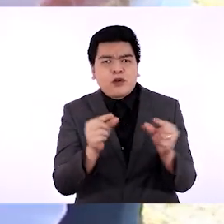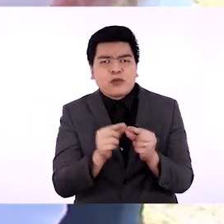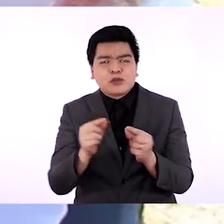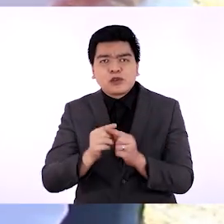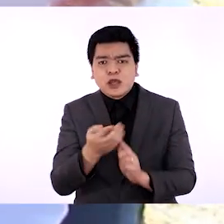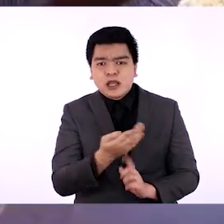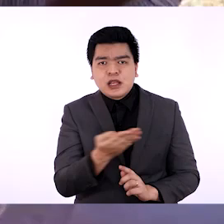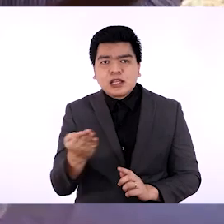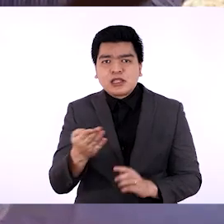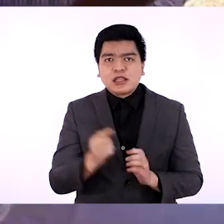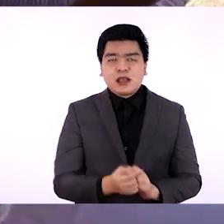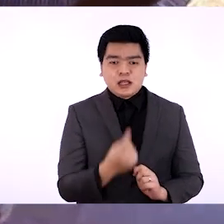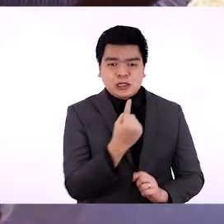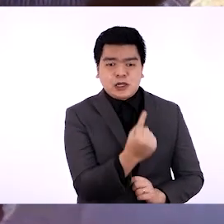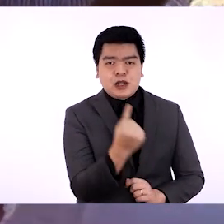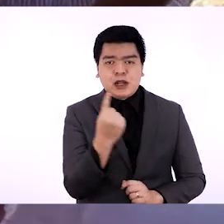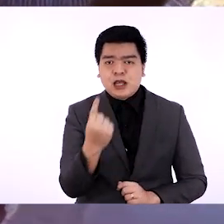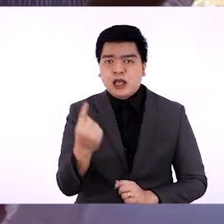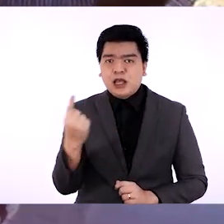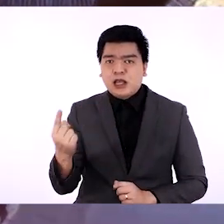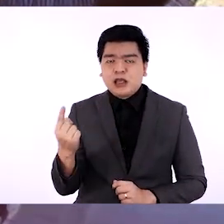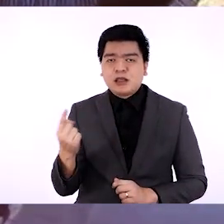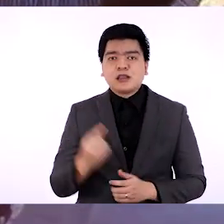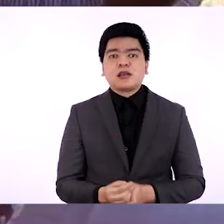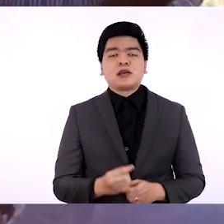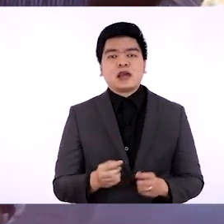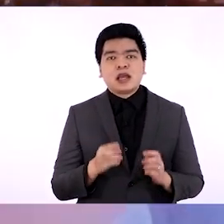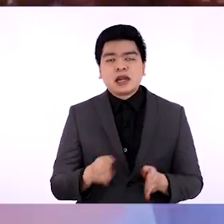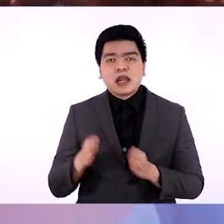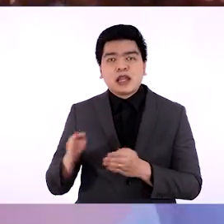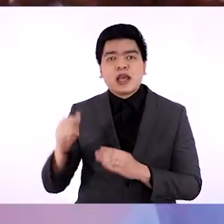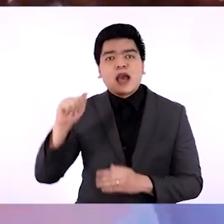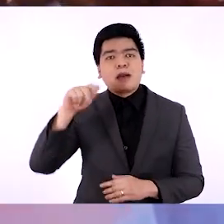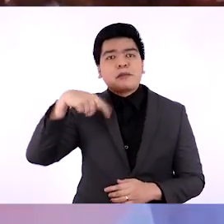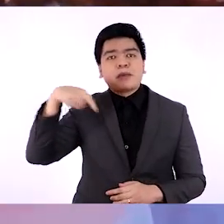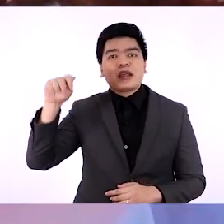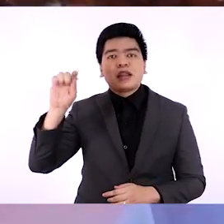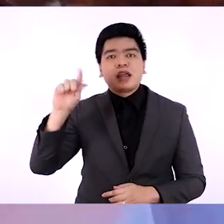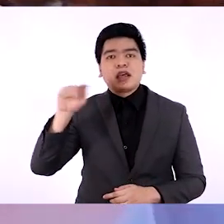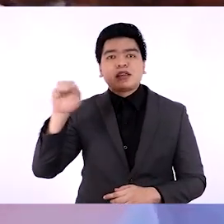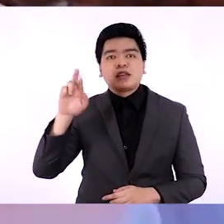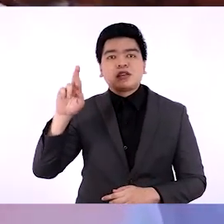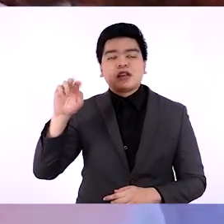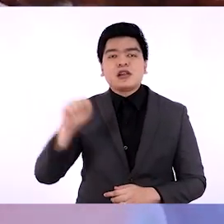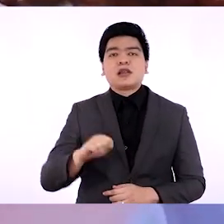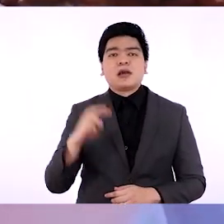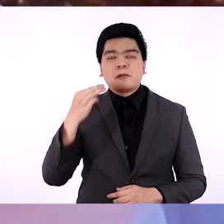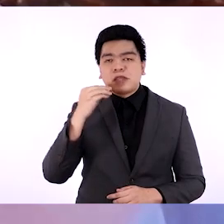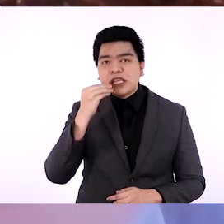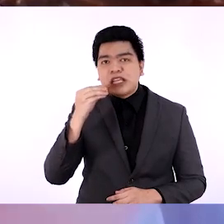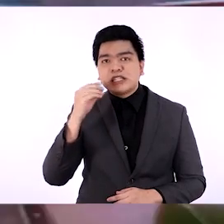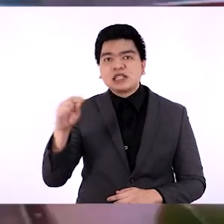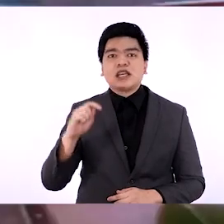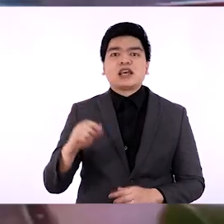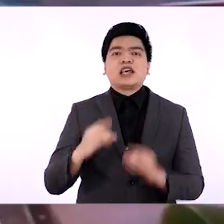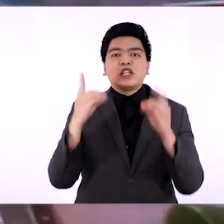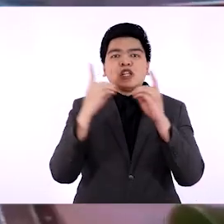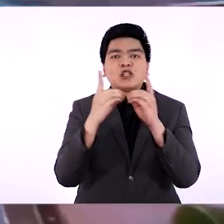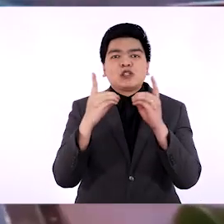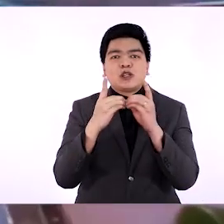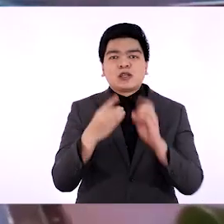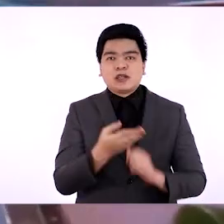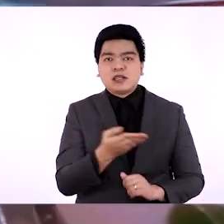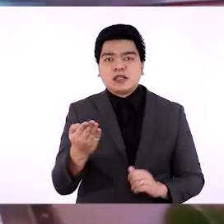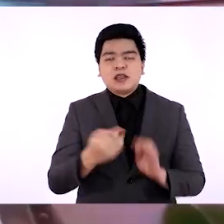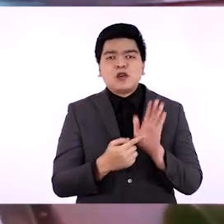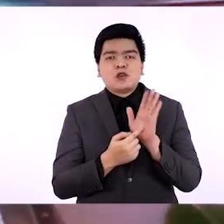na kung saan ang bawat grupo ay naatasang maghanda ng appetizer, main dish, dessert at delicacies. Ipinabalas